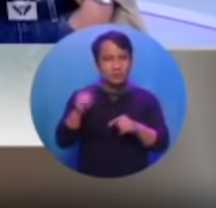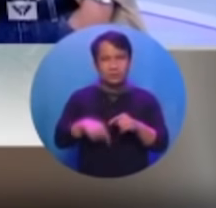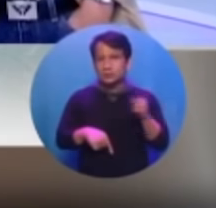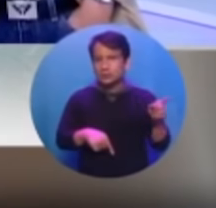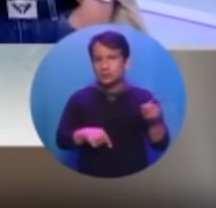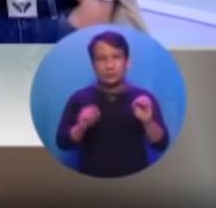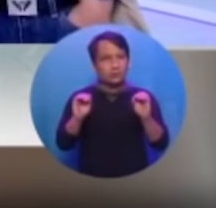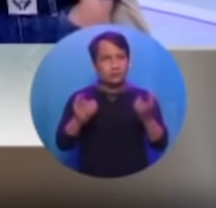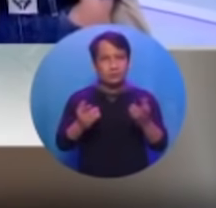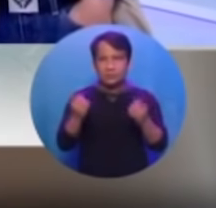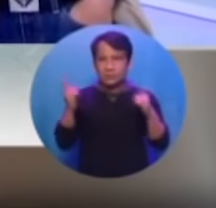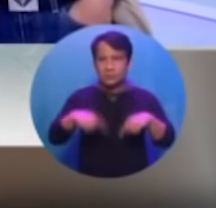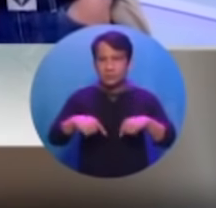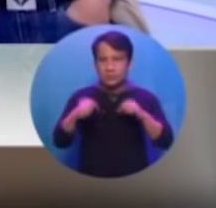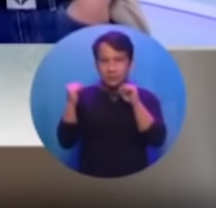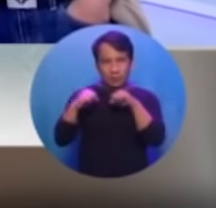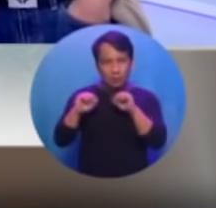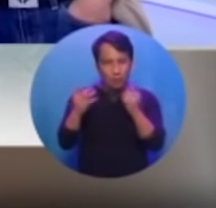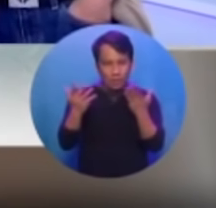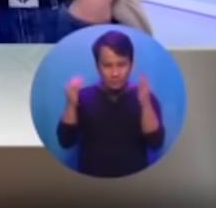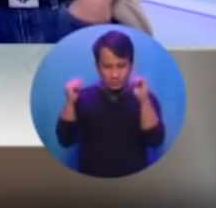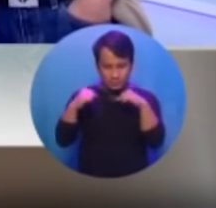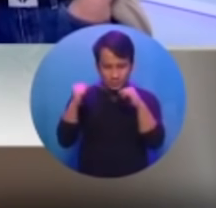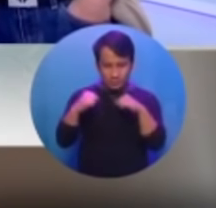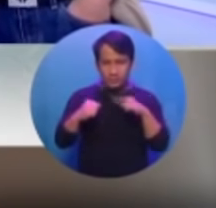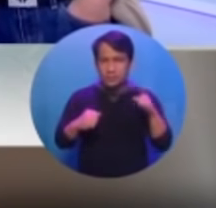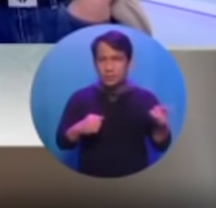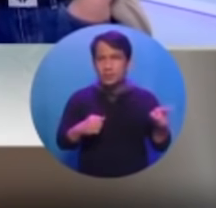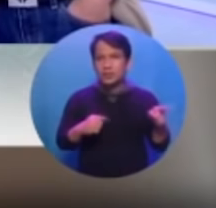sila naaayos. At bakit? Kasi po,